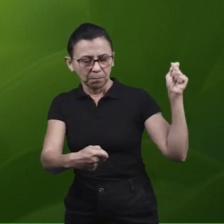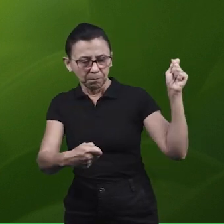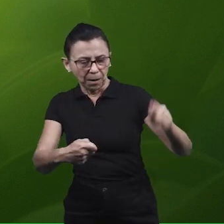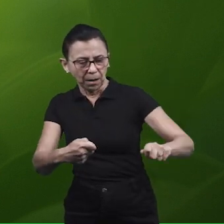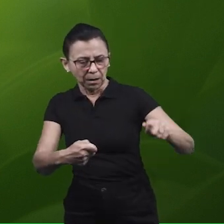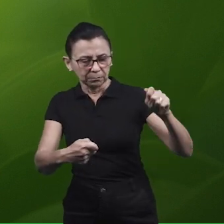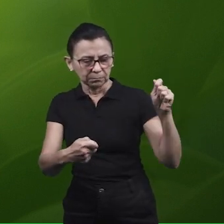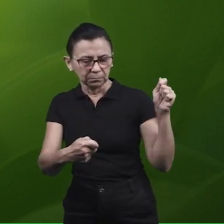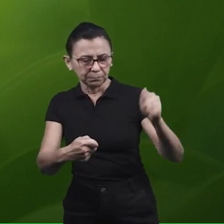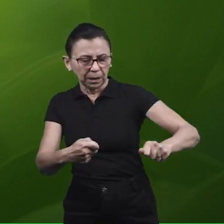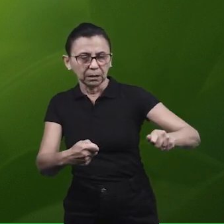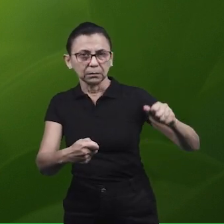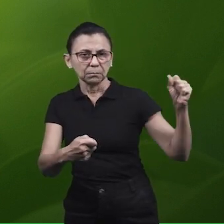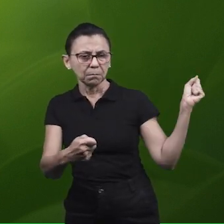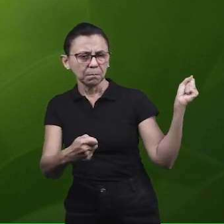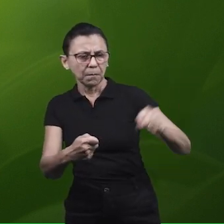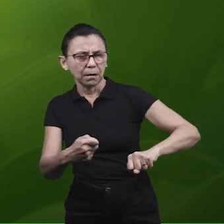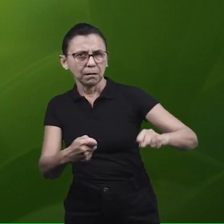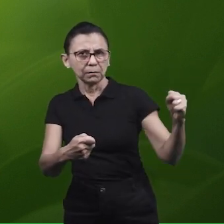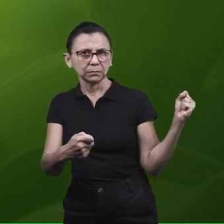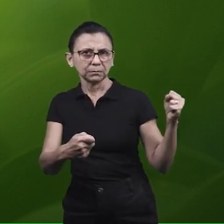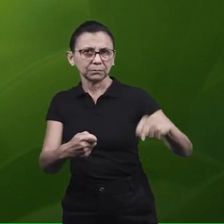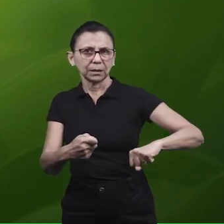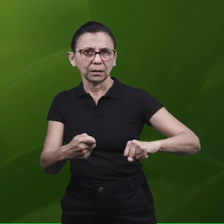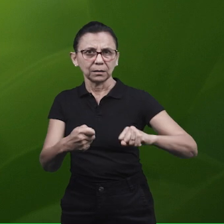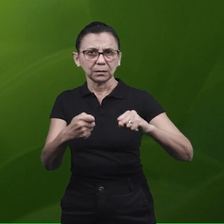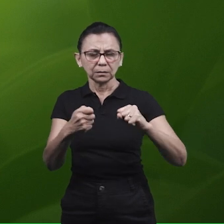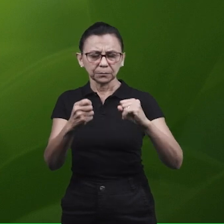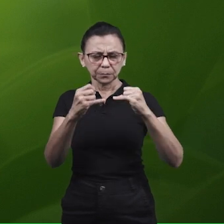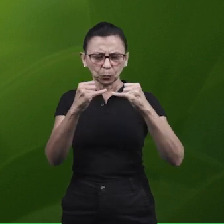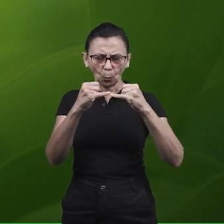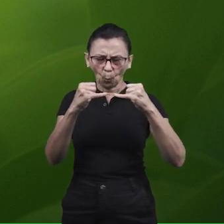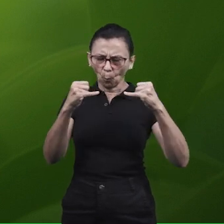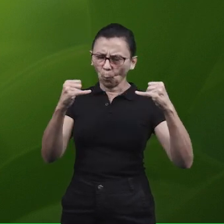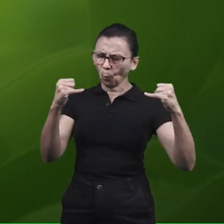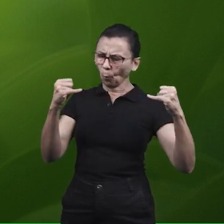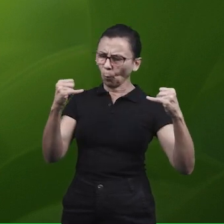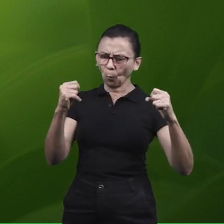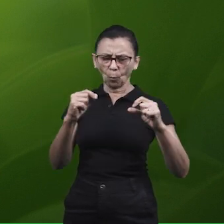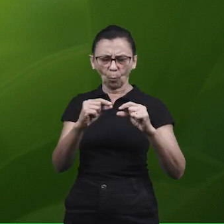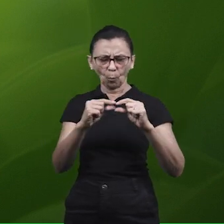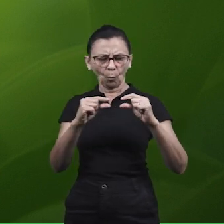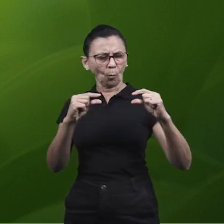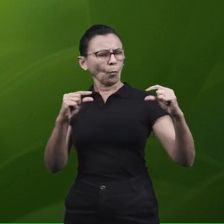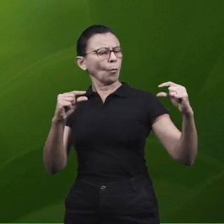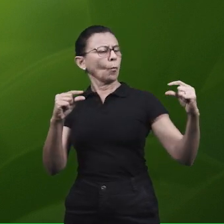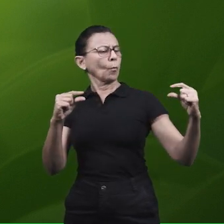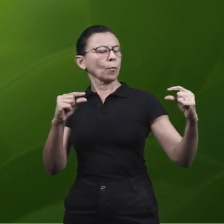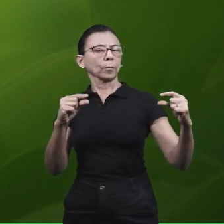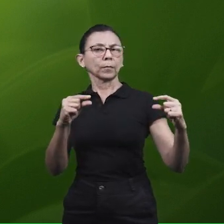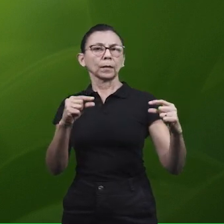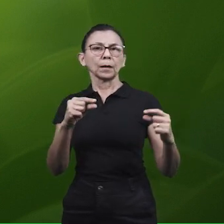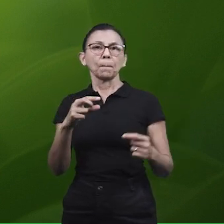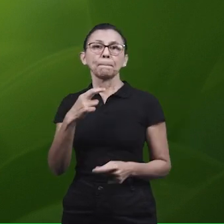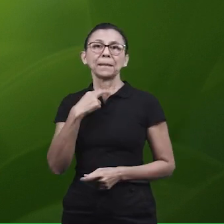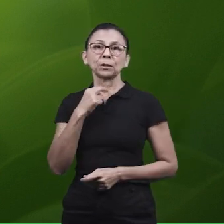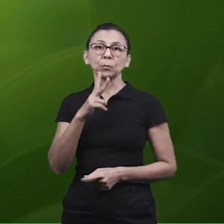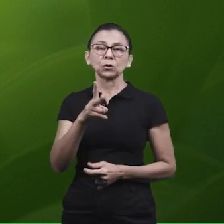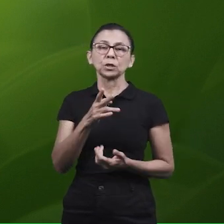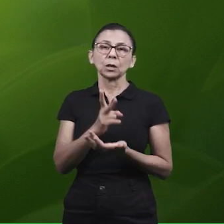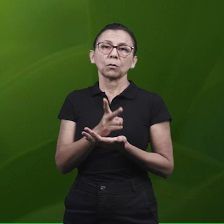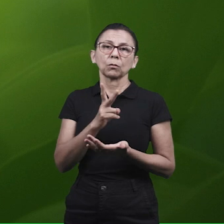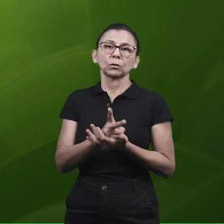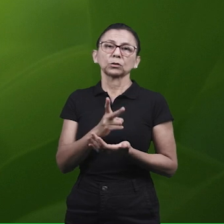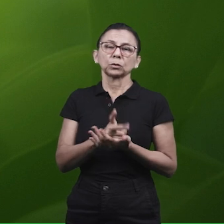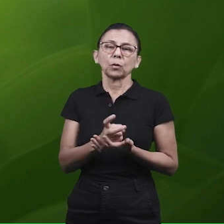de rendre le tranchant, préparer le tranchant afin qu'elle puisse couper. Donc, il était nécessaire cela. Mais une